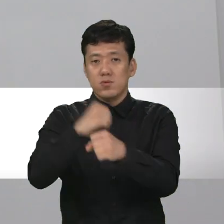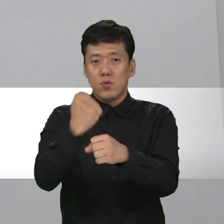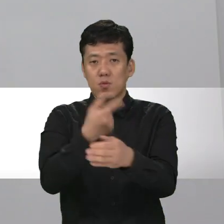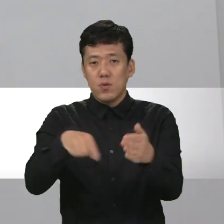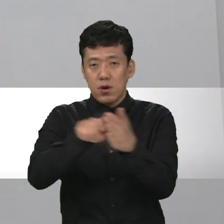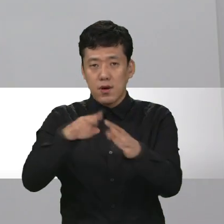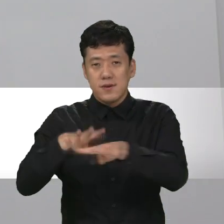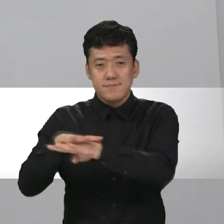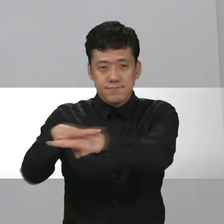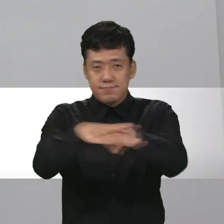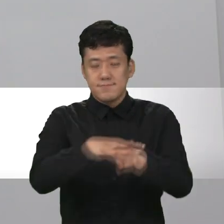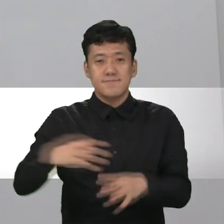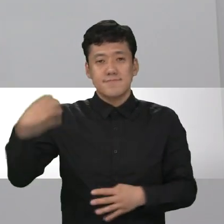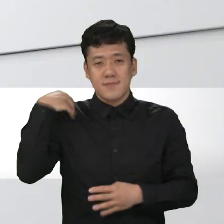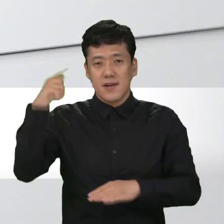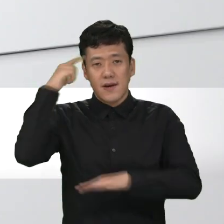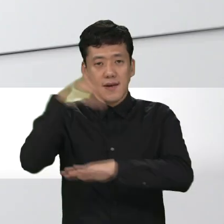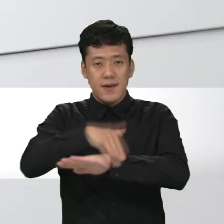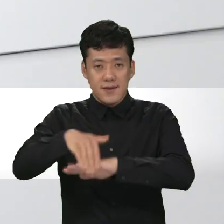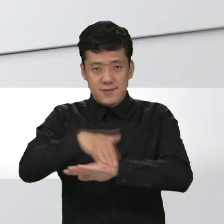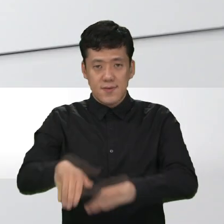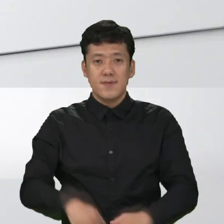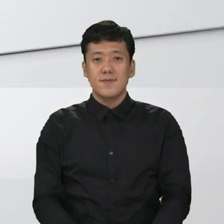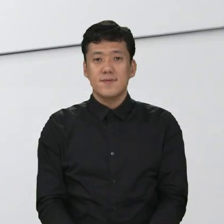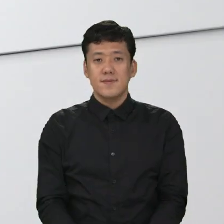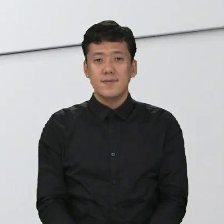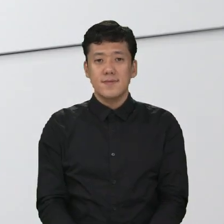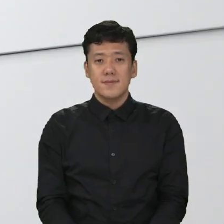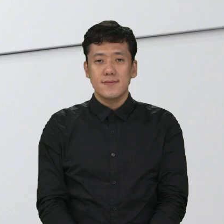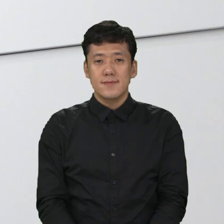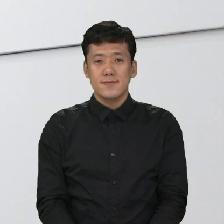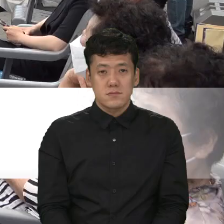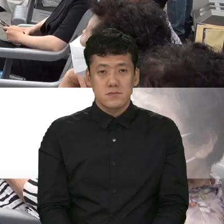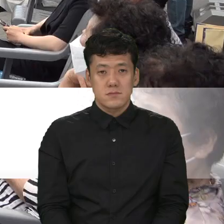지역 네트워크에 중심역할을 할 예정입니다